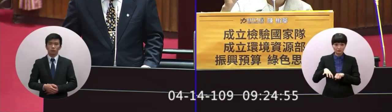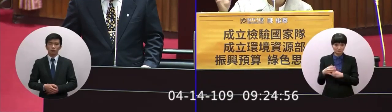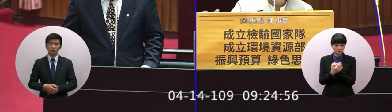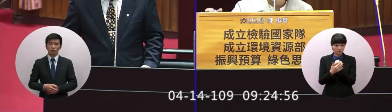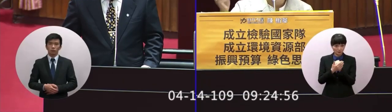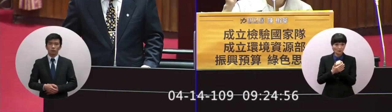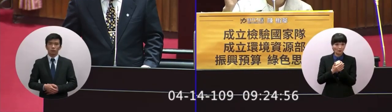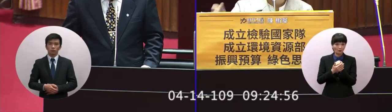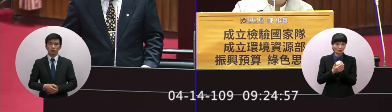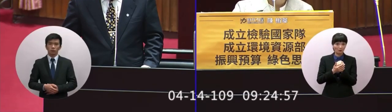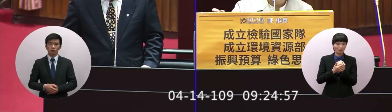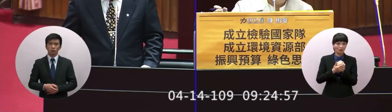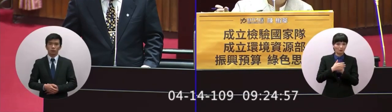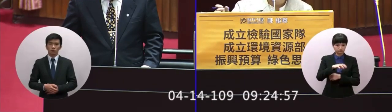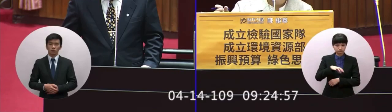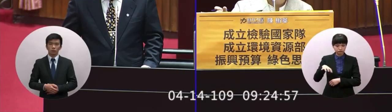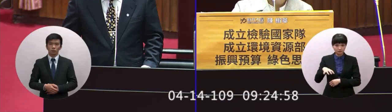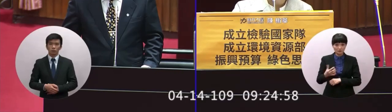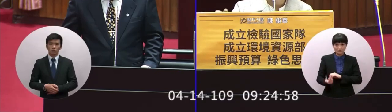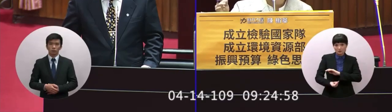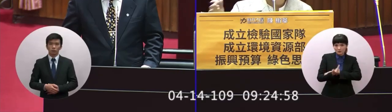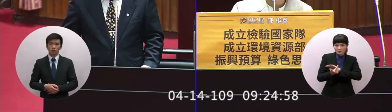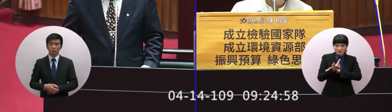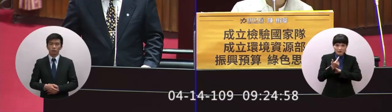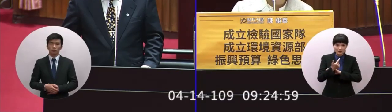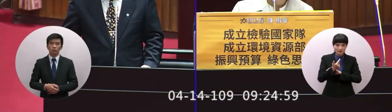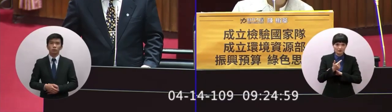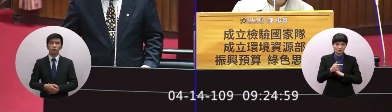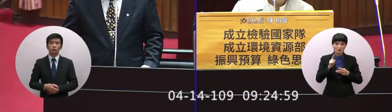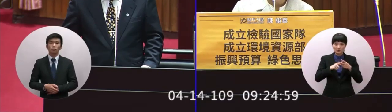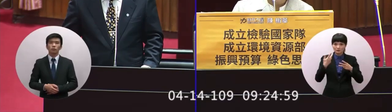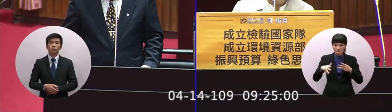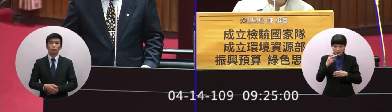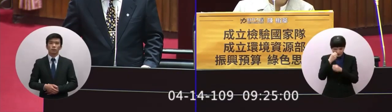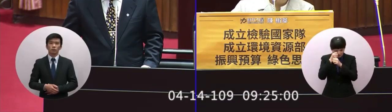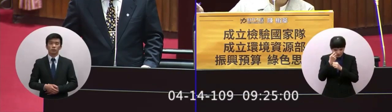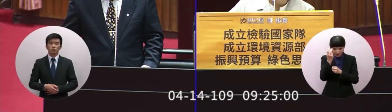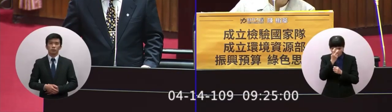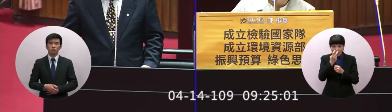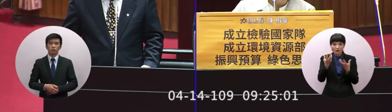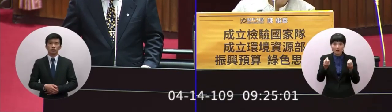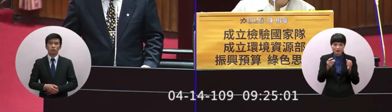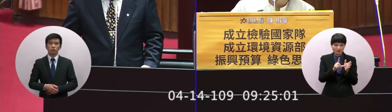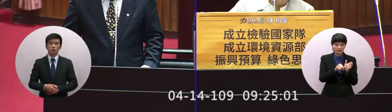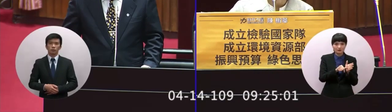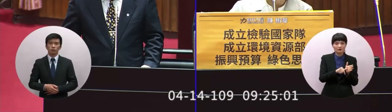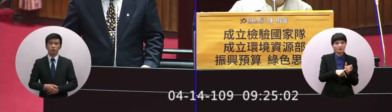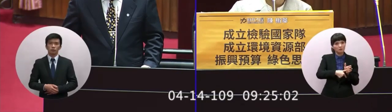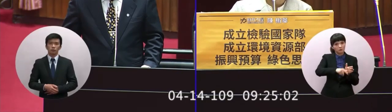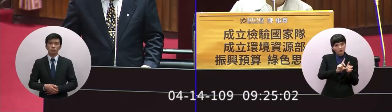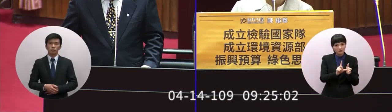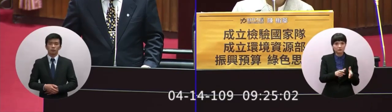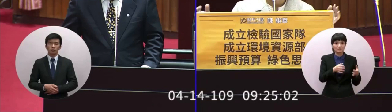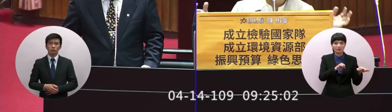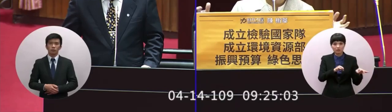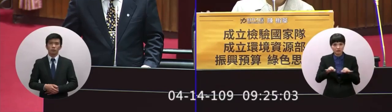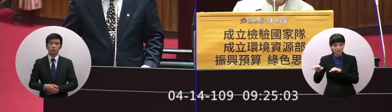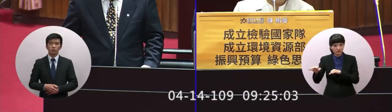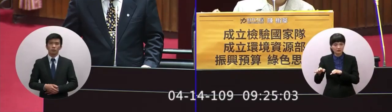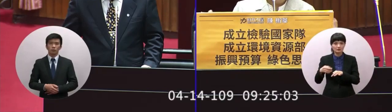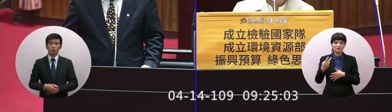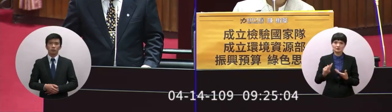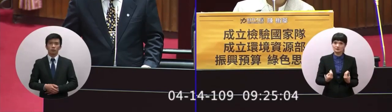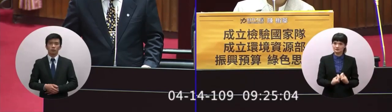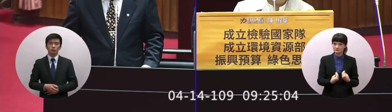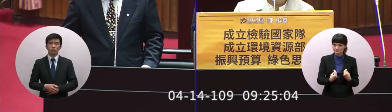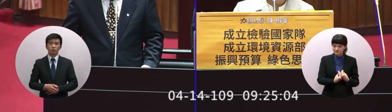个重金属总量检测，然后拖延时间，或者是又送那个检调单位。等于是一